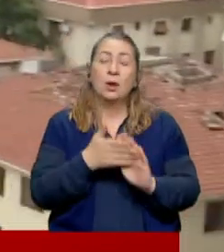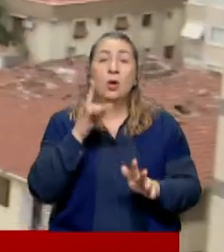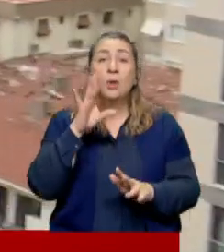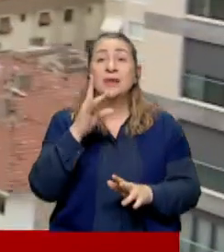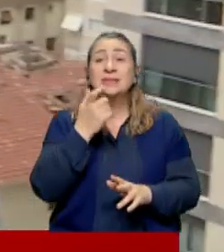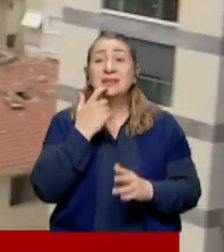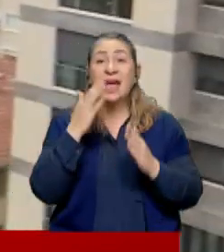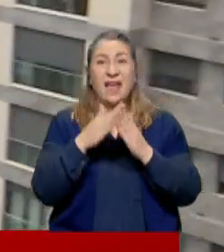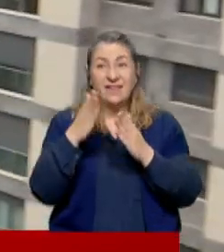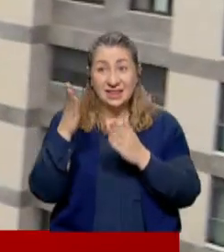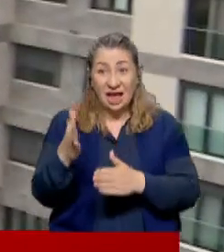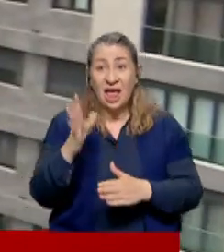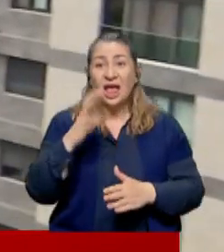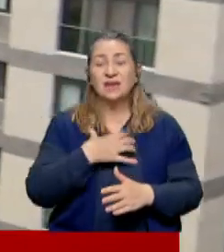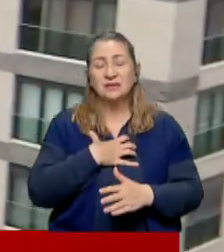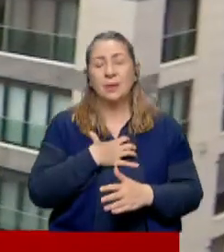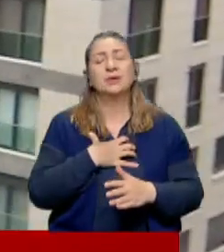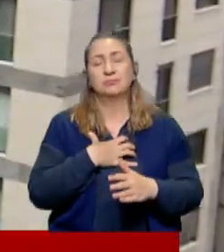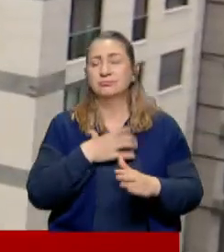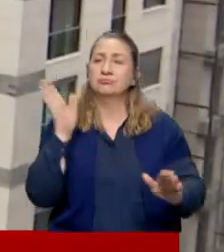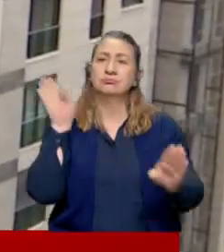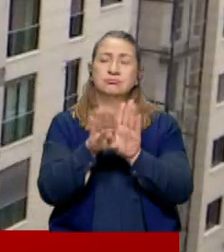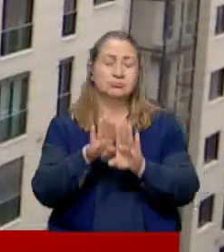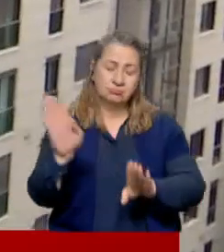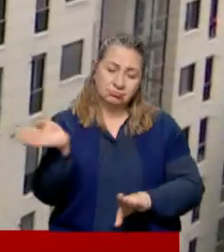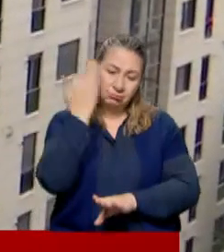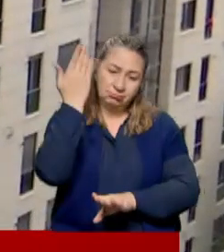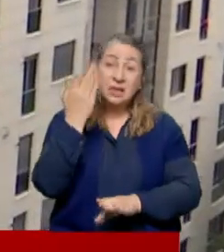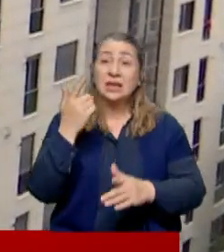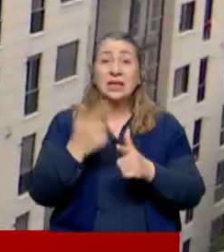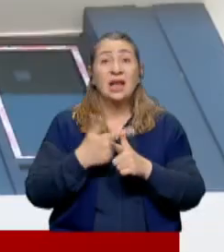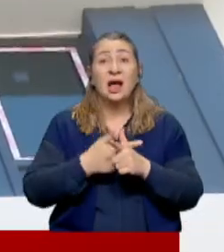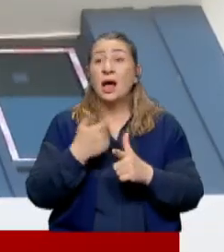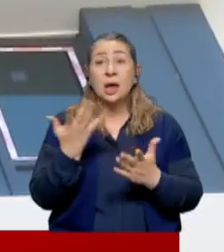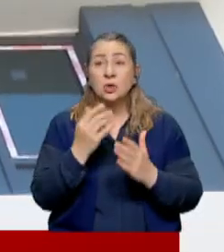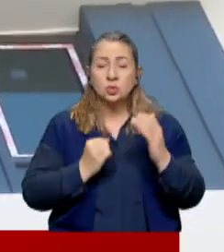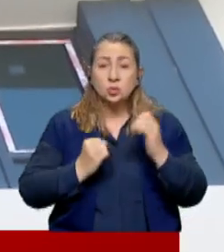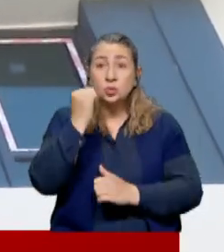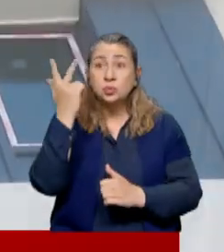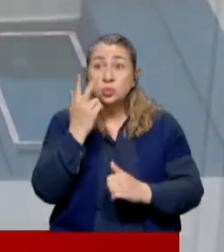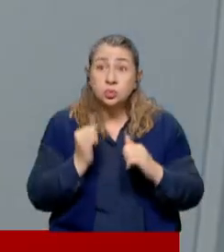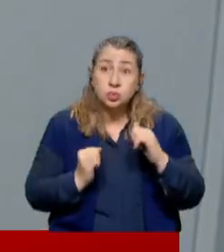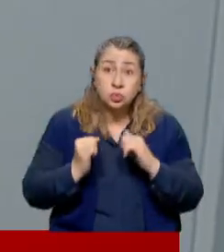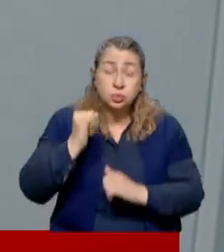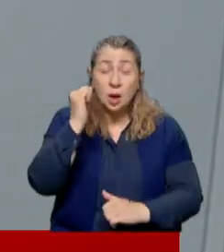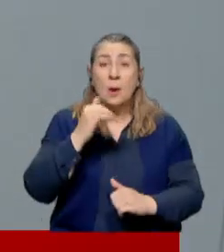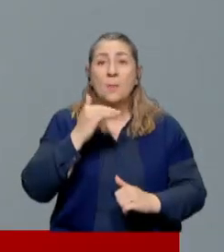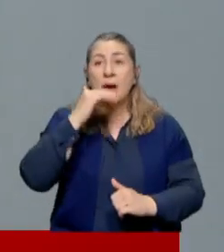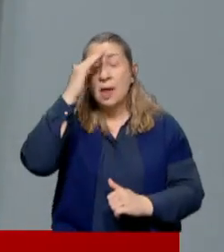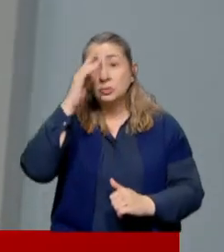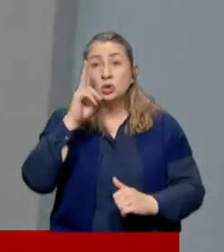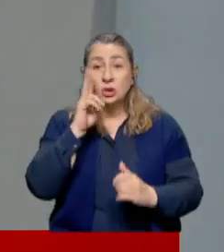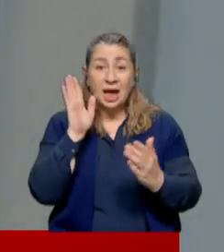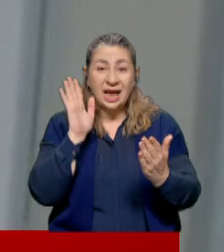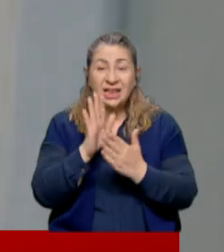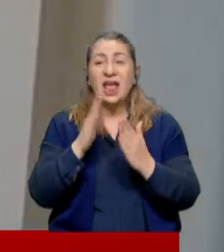senedir oturduğu evinde ev sahibi kapıyı yüzüne kapattı. Kira bedellerindeki yüksek artış nedeniyle bayram sonuna